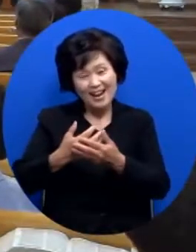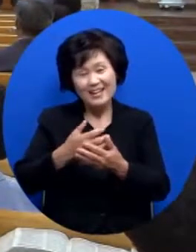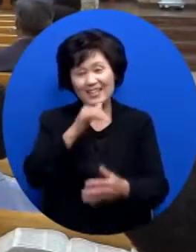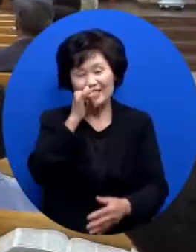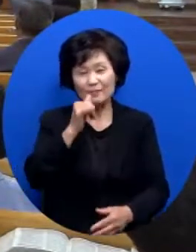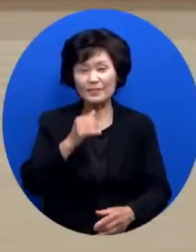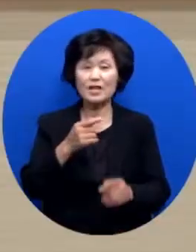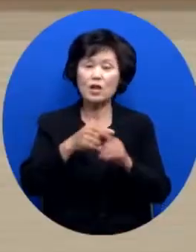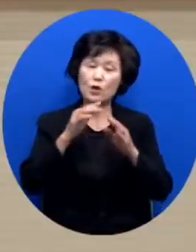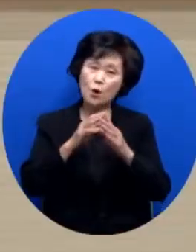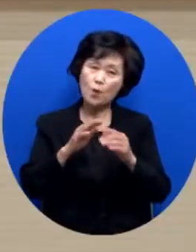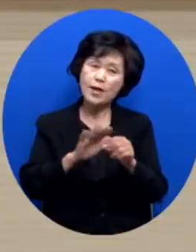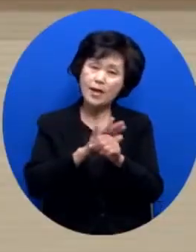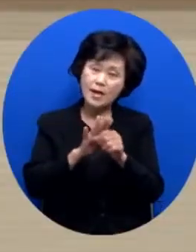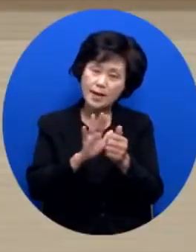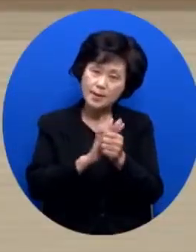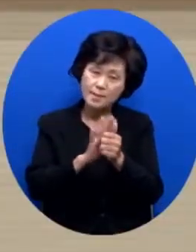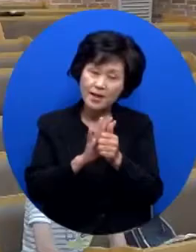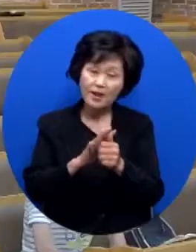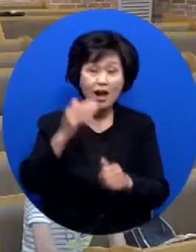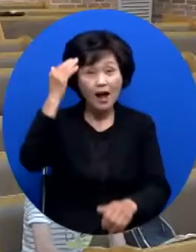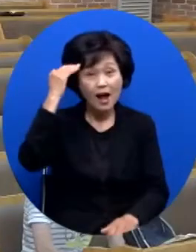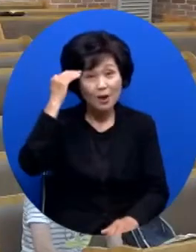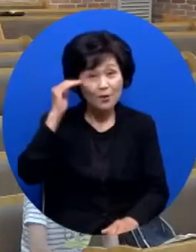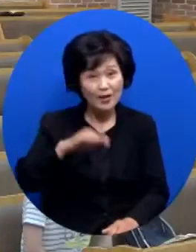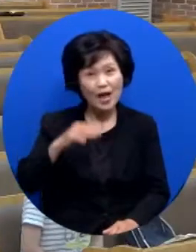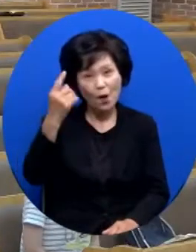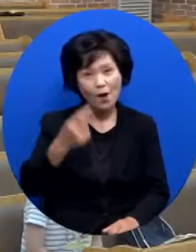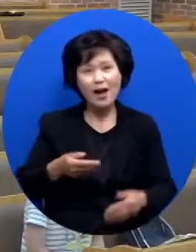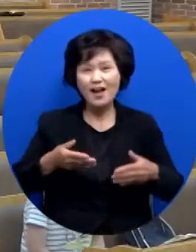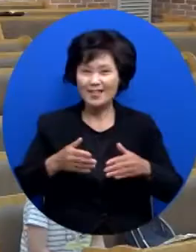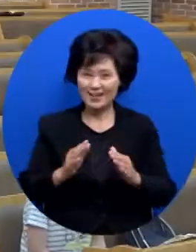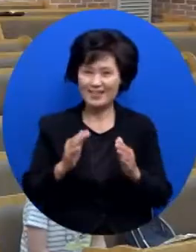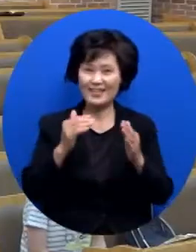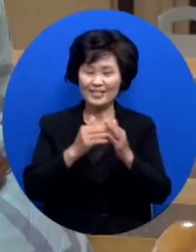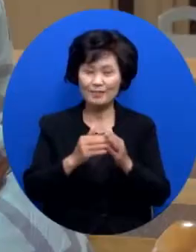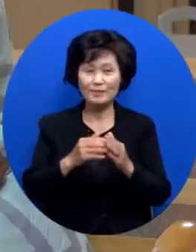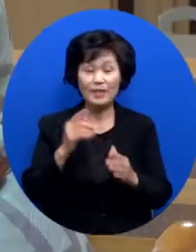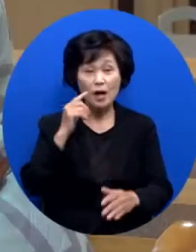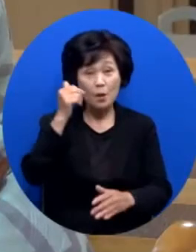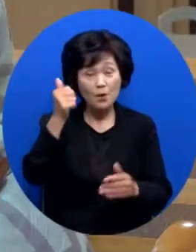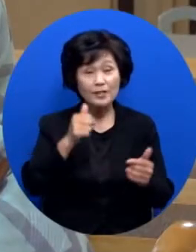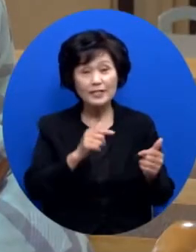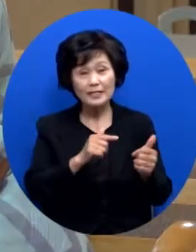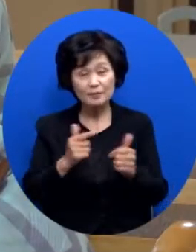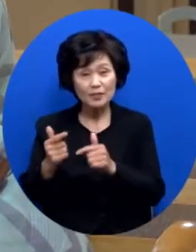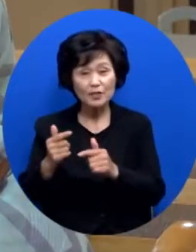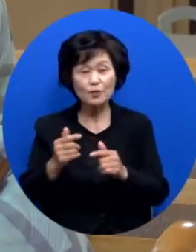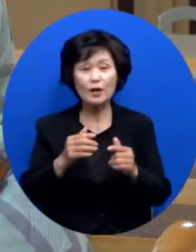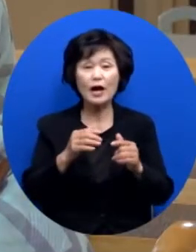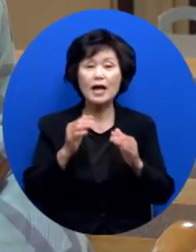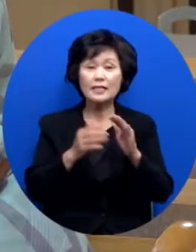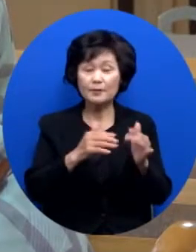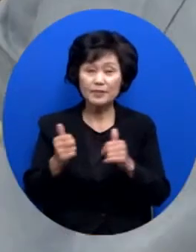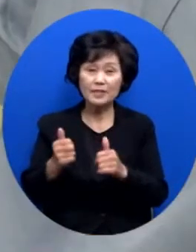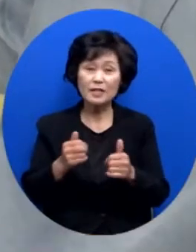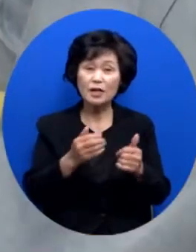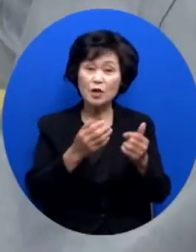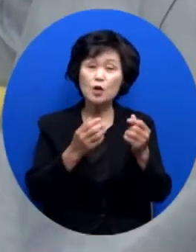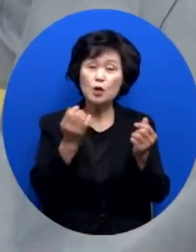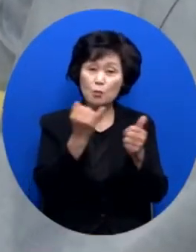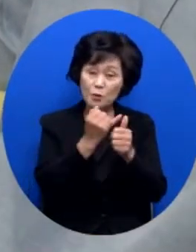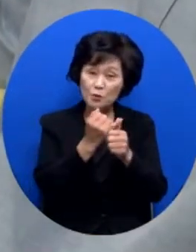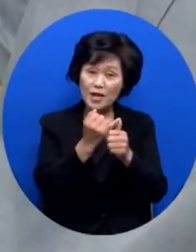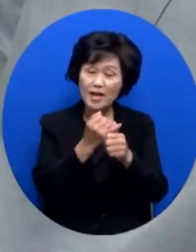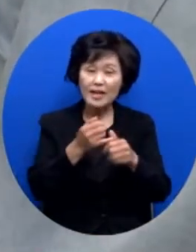배려로 한국에서 태어난 아기입니다. 목회자와 성도들은 난민 부부에게 출산비를 지원하고 태어나 숨을 제대로 쉬지